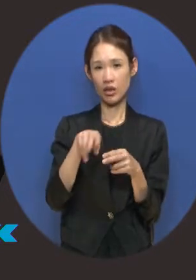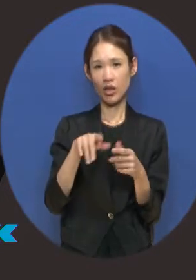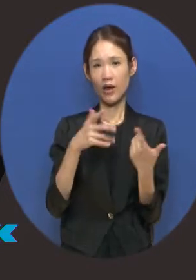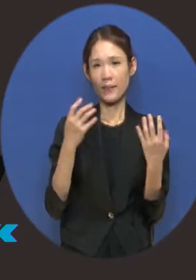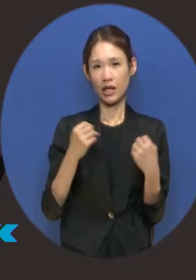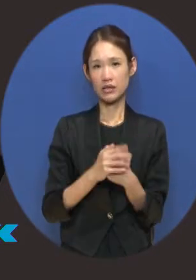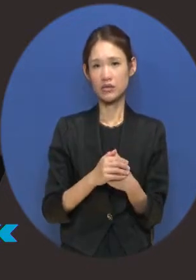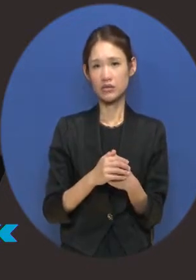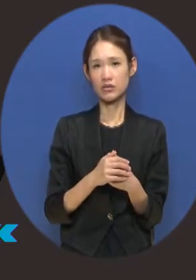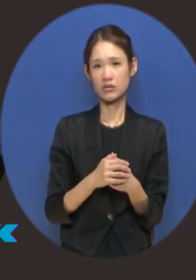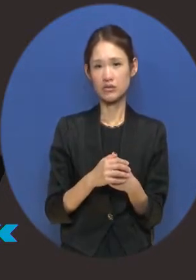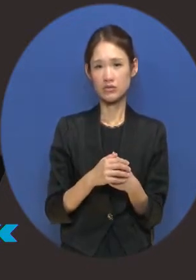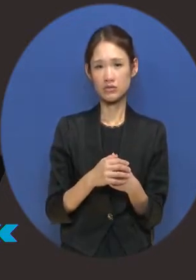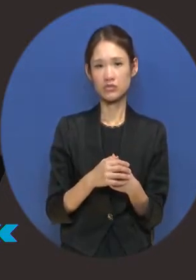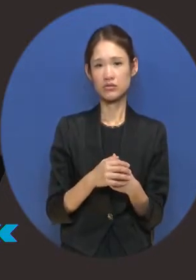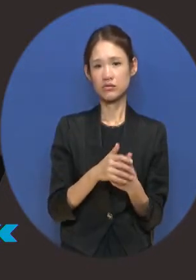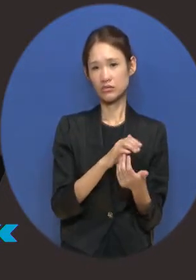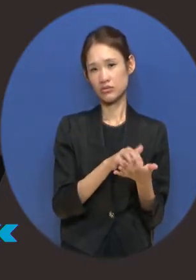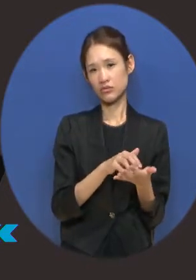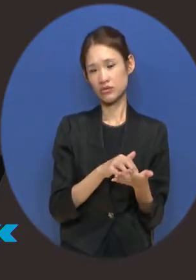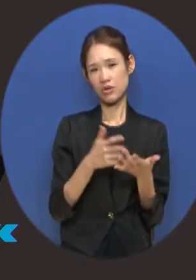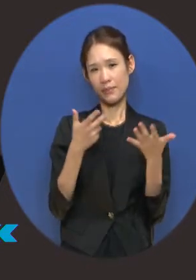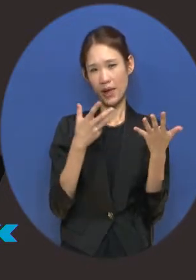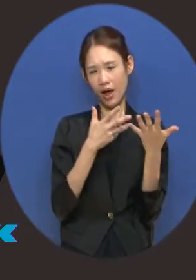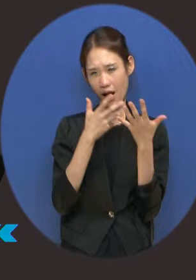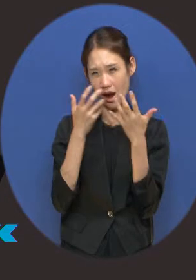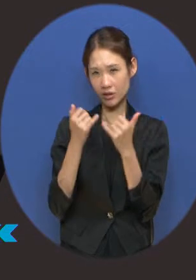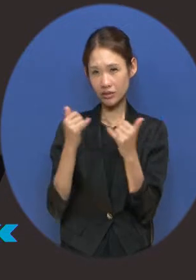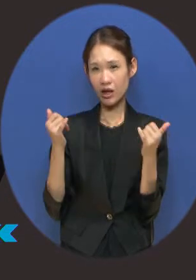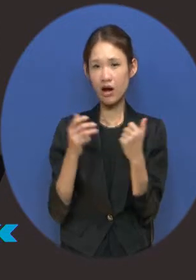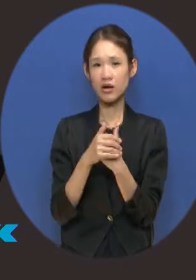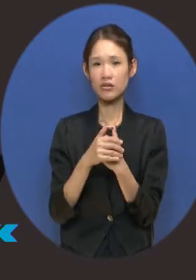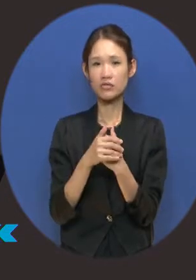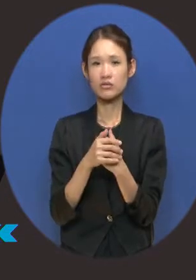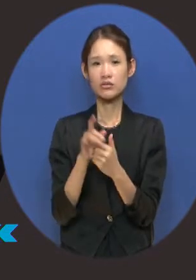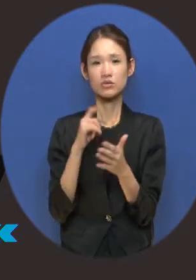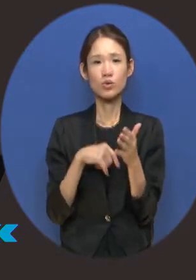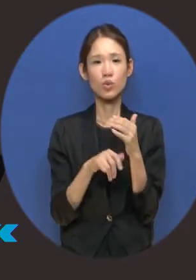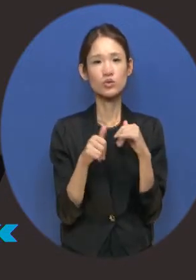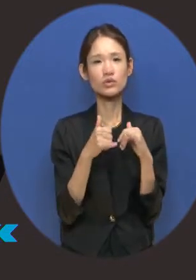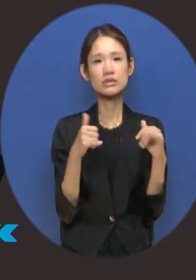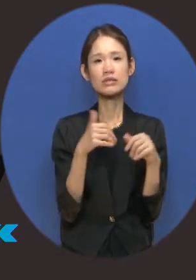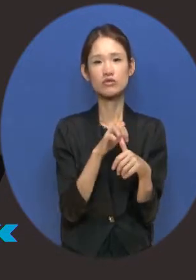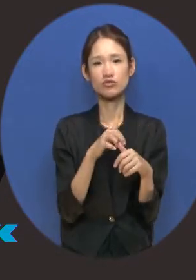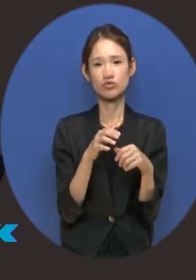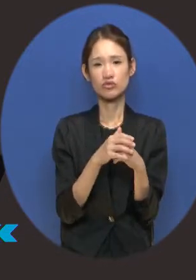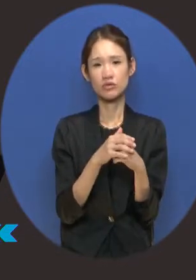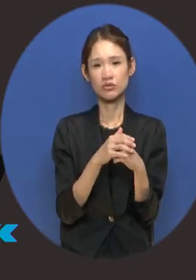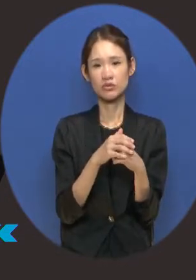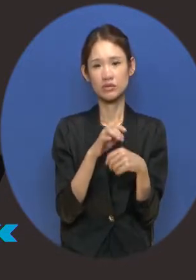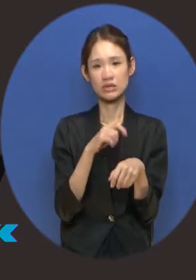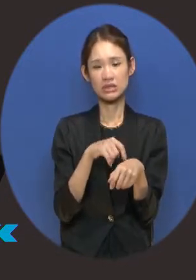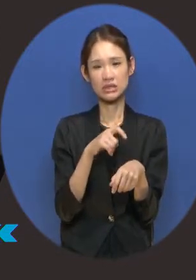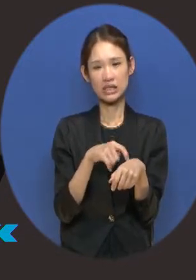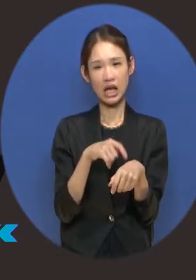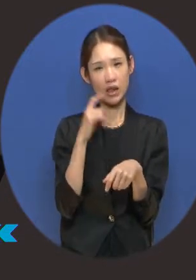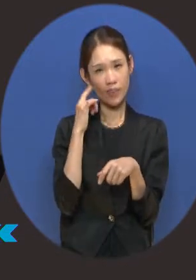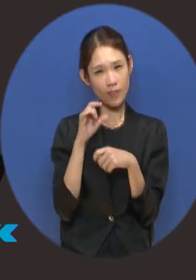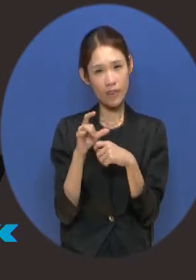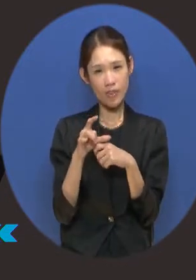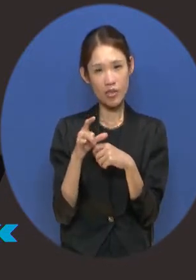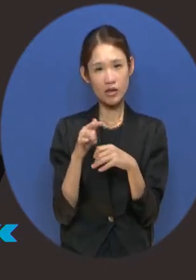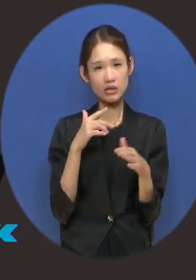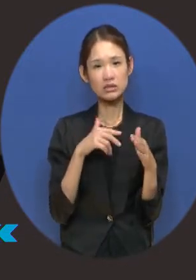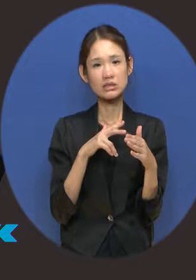나왔습니다. 그렇지만 이렇게 많은 사람들의 그 노출 인구와 노출 시간을 고려한다면